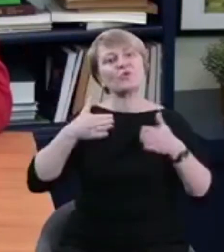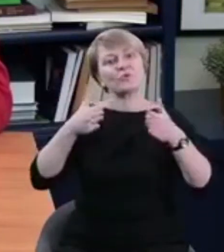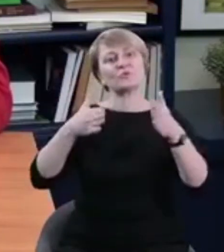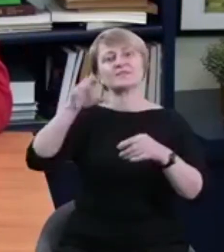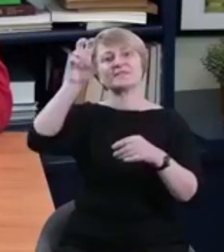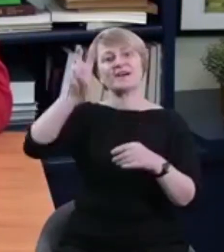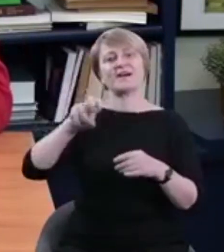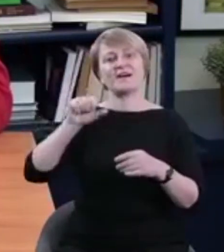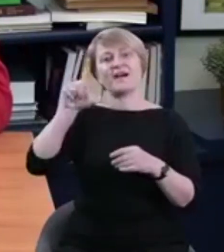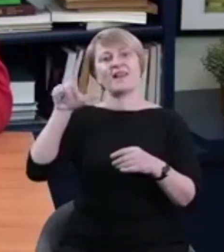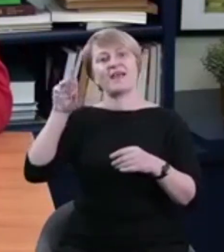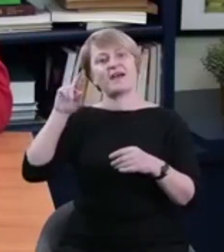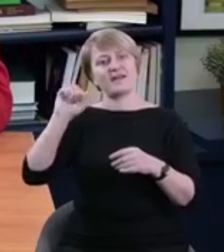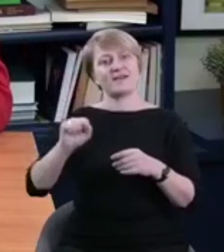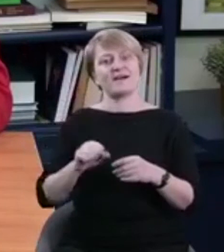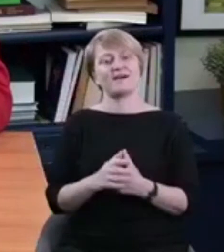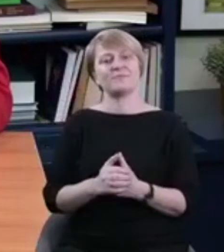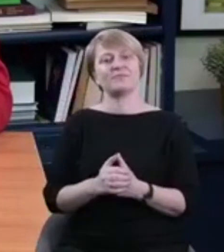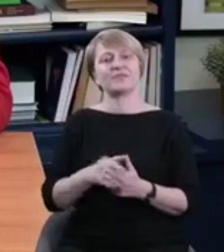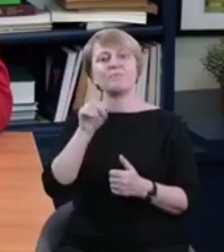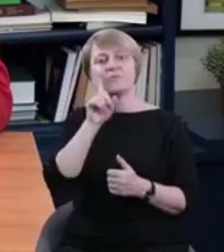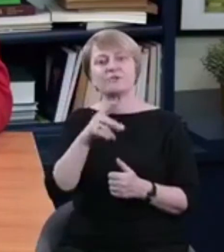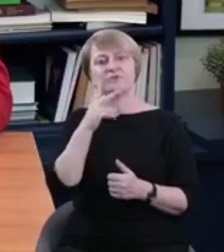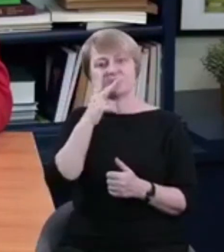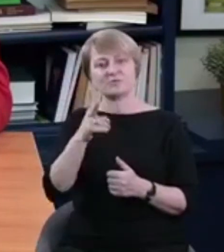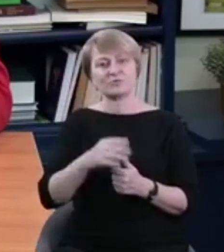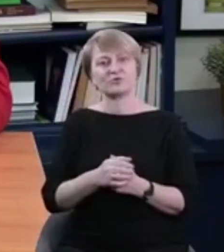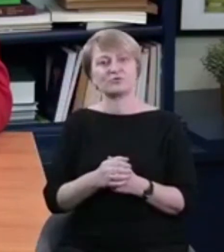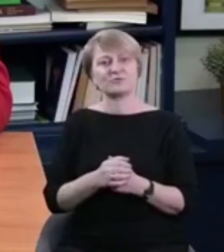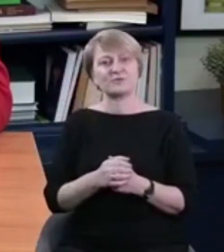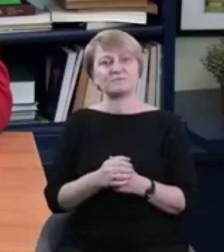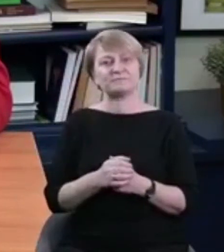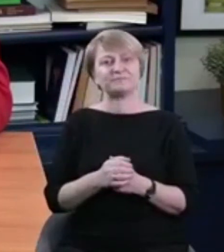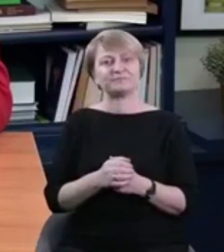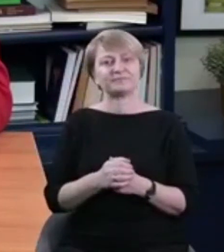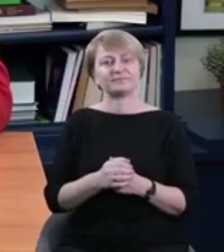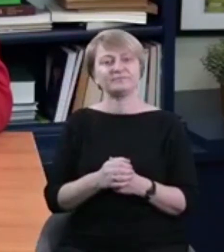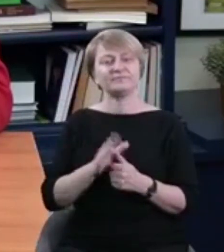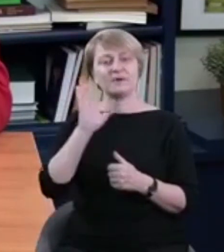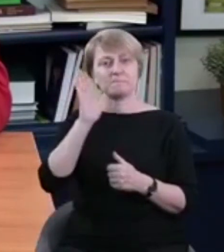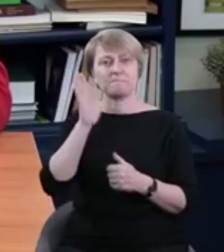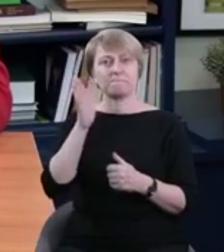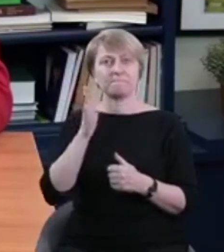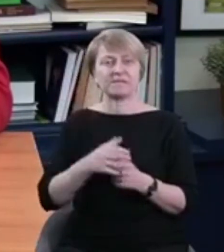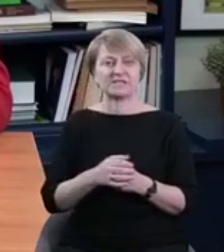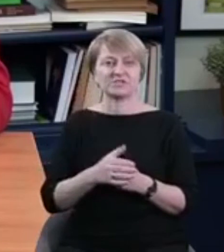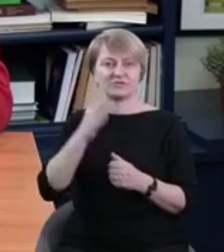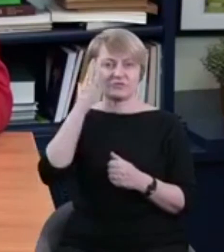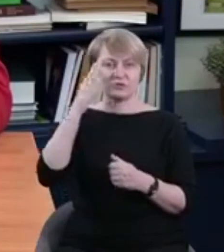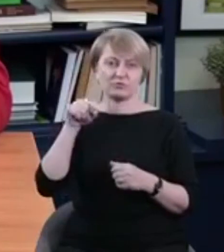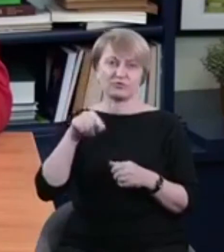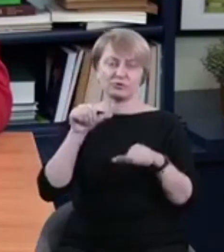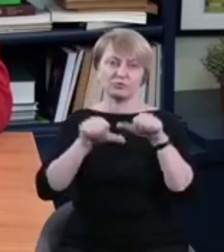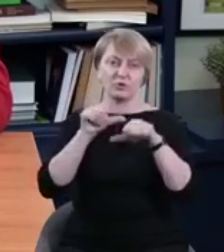pod koniec 2012 roku ale tak naprawdę będzie można nie będzie można tym operować w tym roku